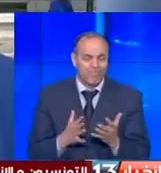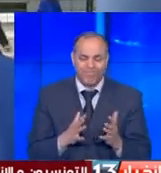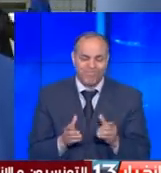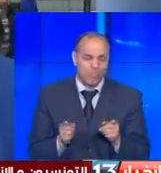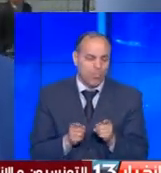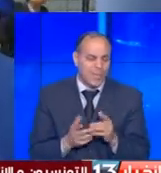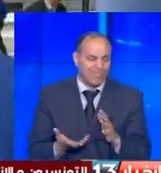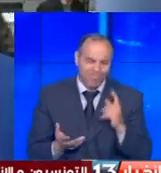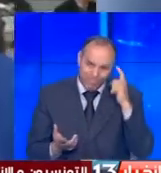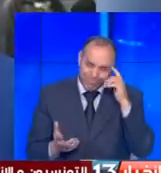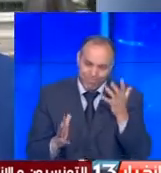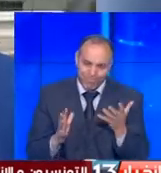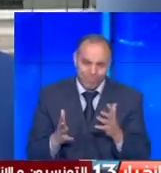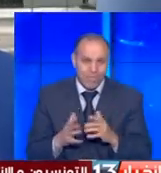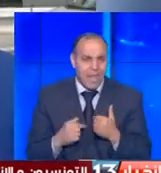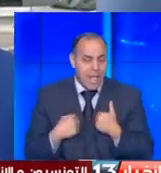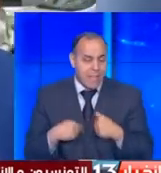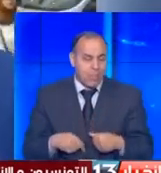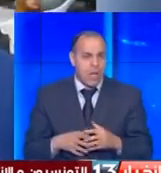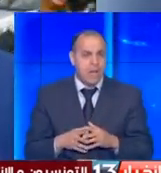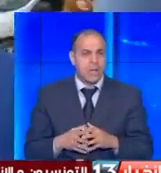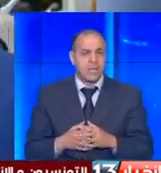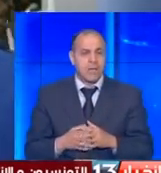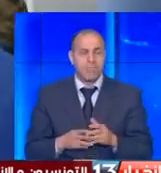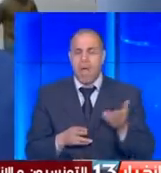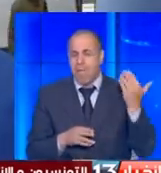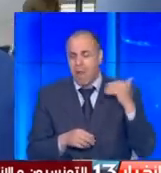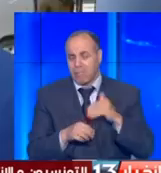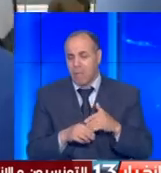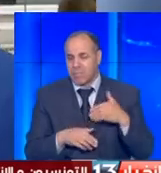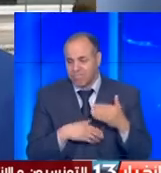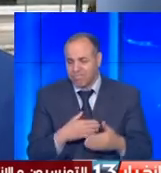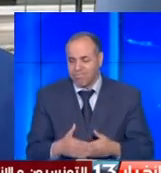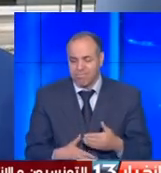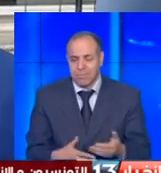برشا، على خطرشتها وإحنا عدينا عديد المرات مرات